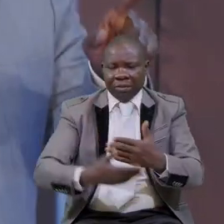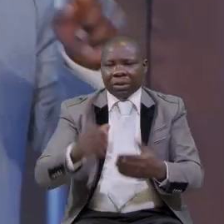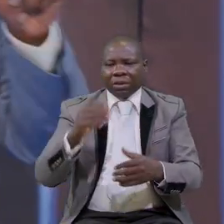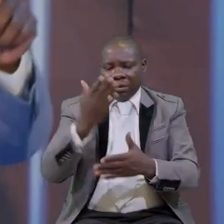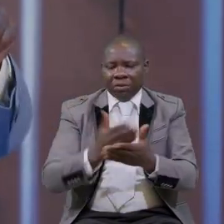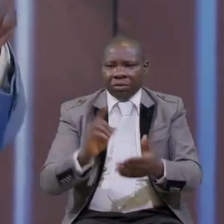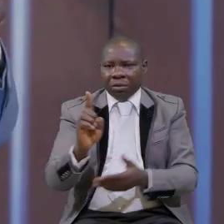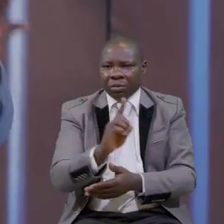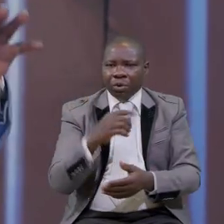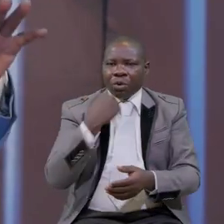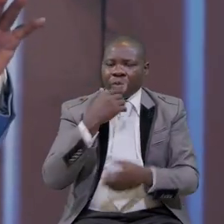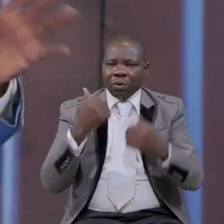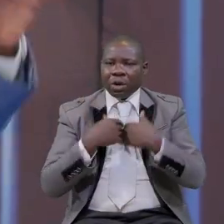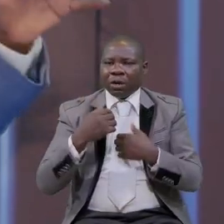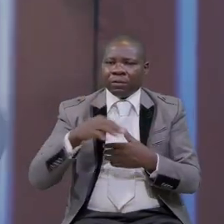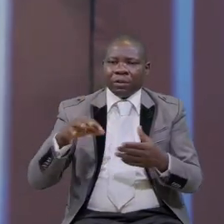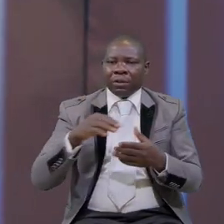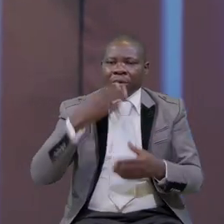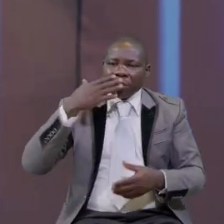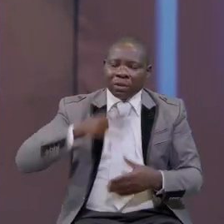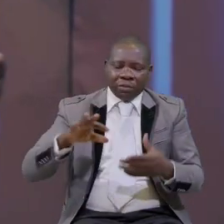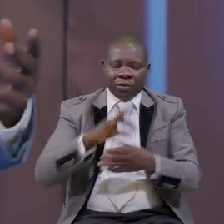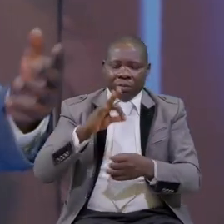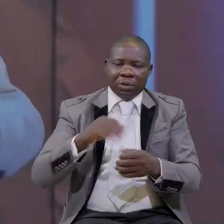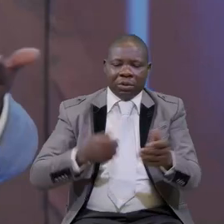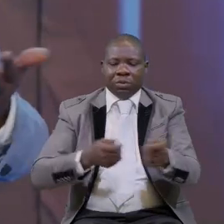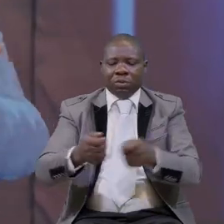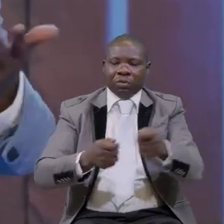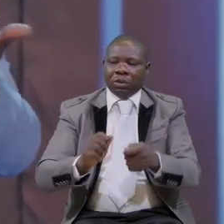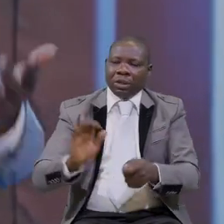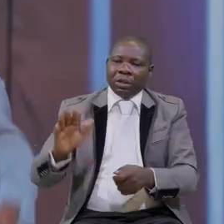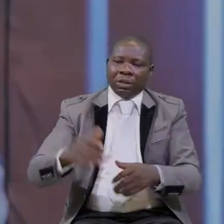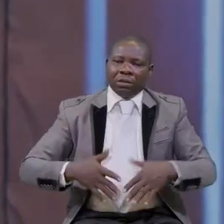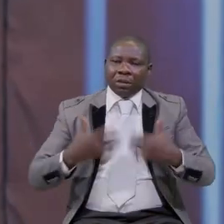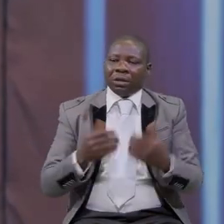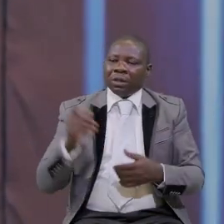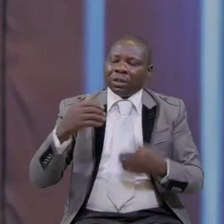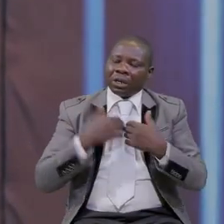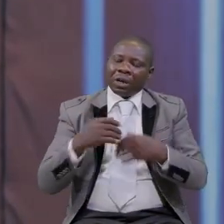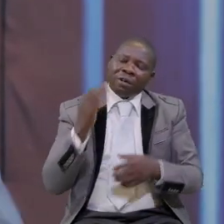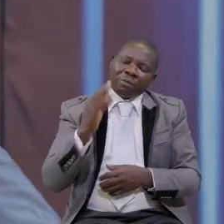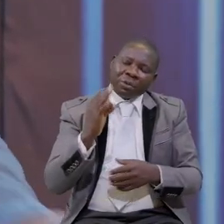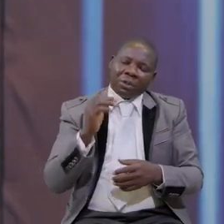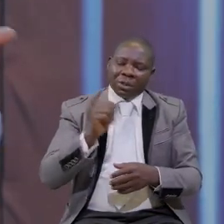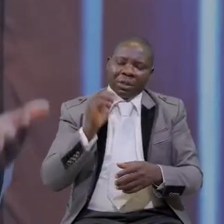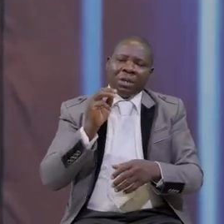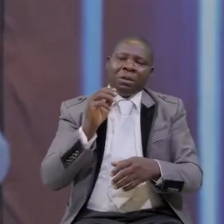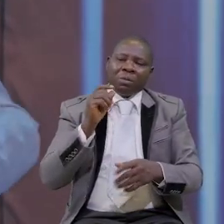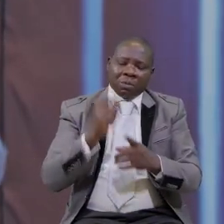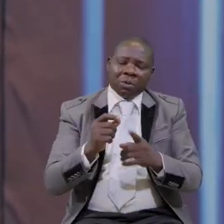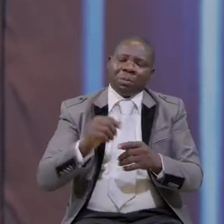quelqu'un. Cette personne avait des mauvais esprits qui contrôlaient sa vie. Et il avait prêché Messiah